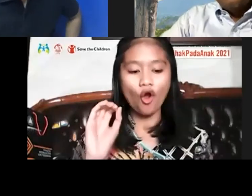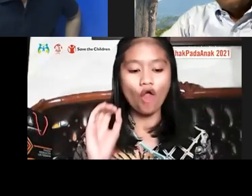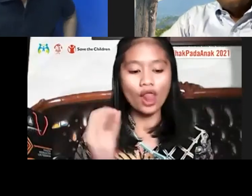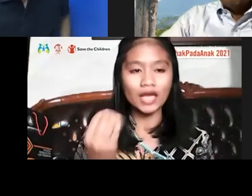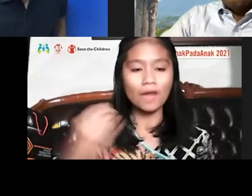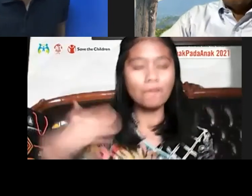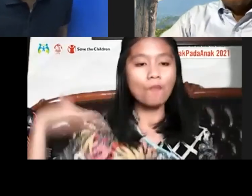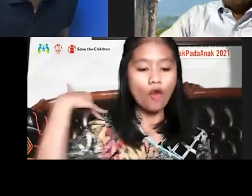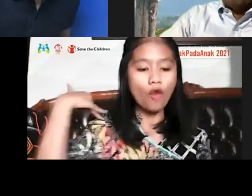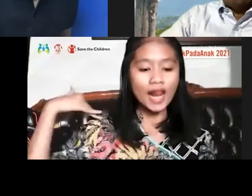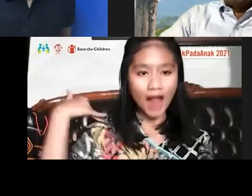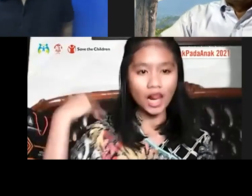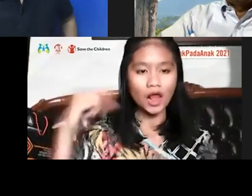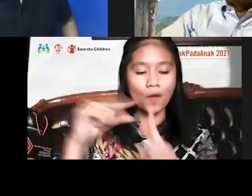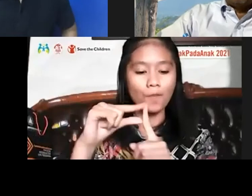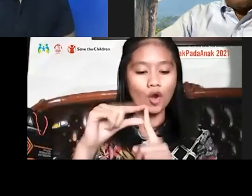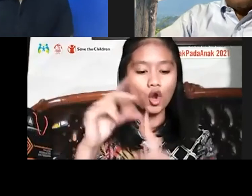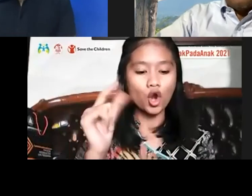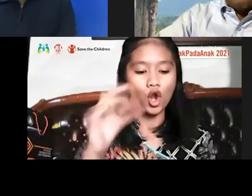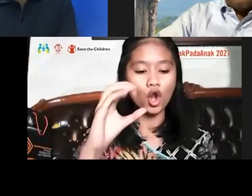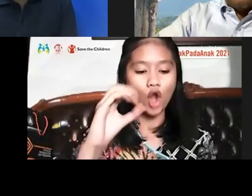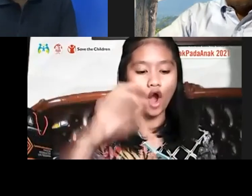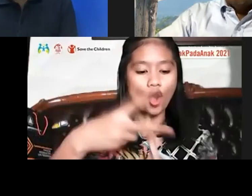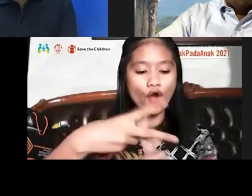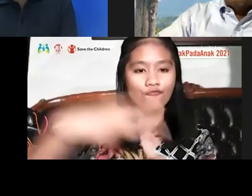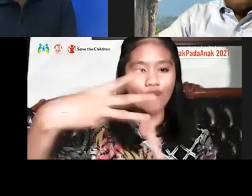Jadi bagaimana, apakah dari